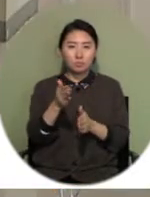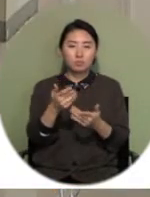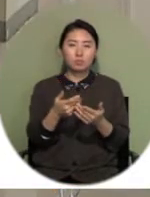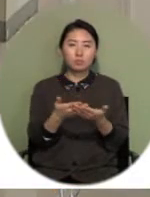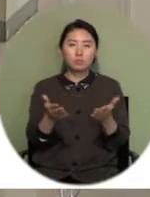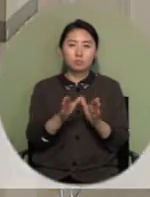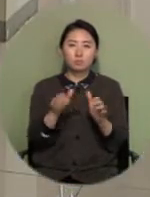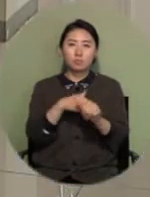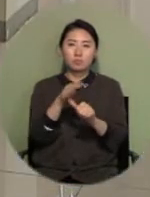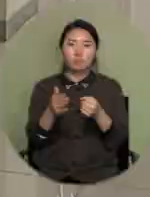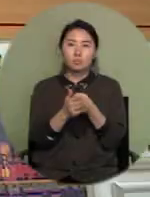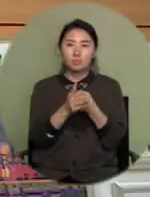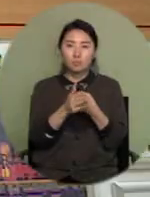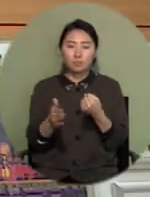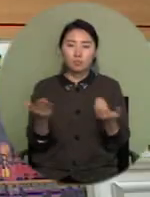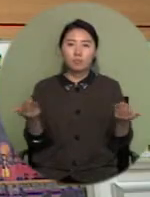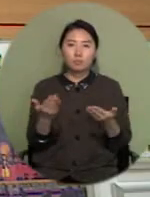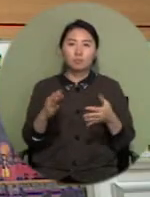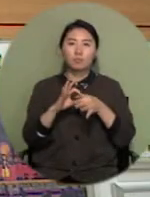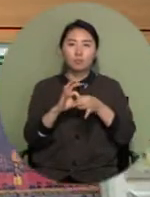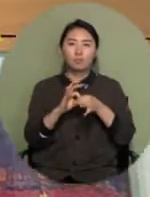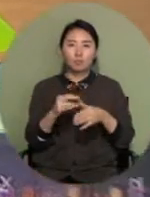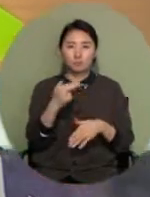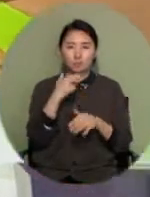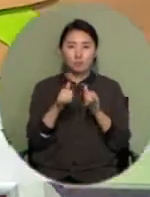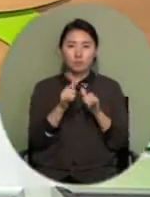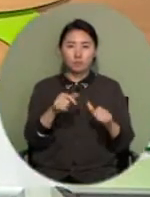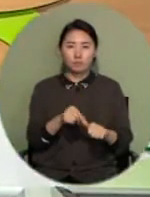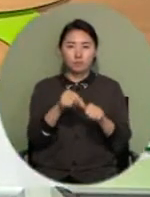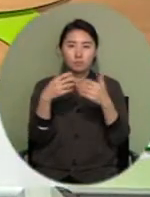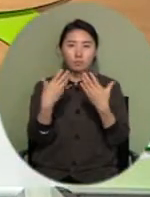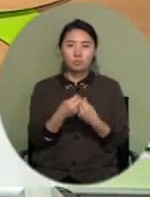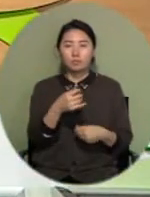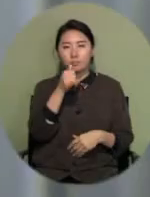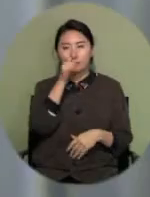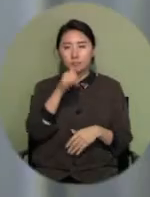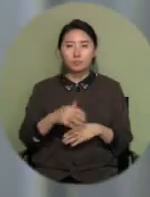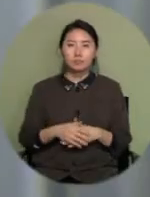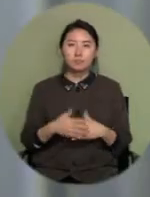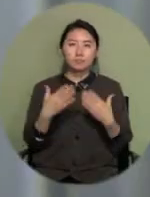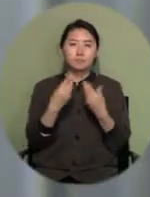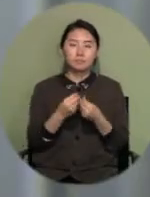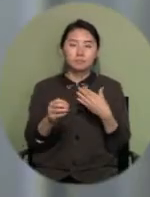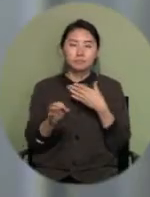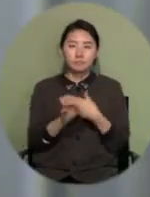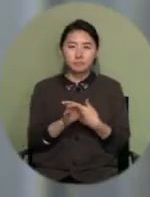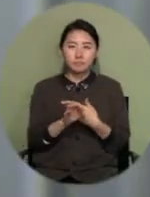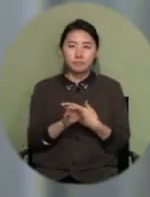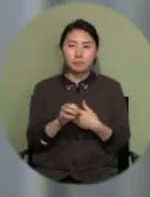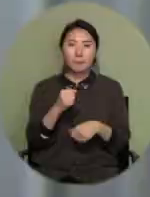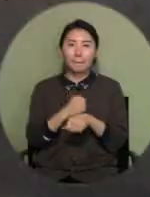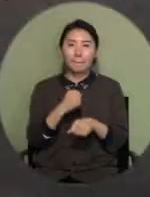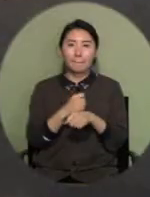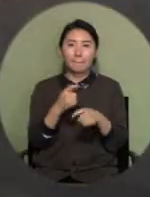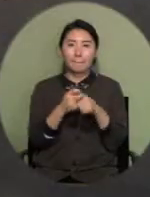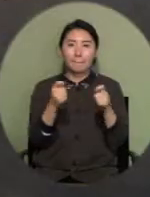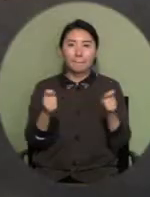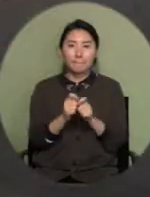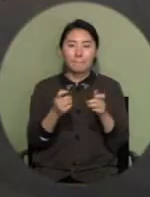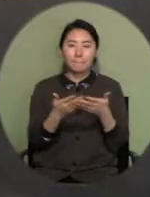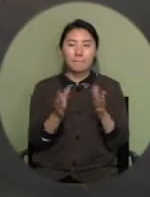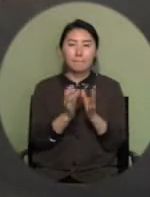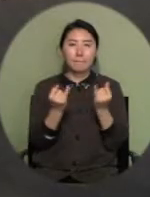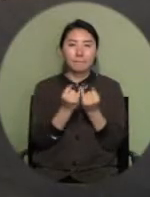상황이 이렇다보니 업무와 전혀 관련이 없는 사람들이 채용된 경우도 있습니다 예를 들어 인쇄 보냈던 사람이 팀장 그 빛